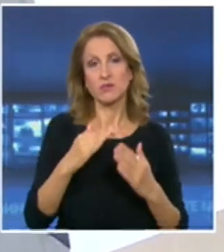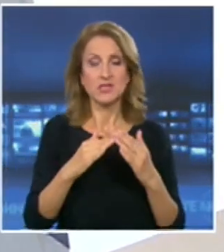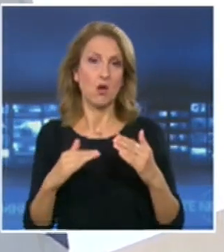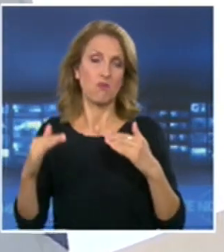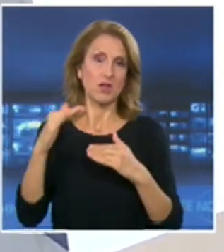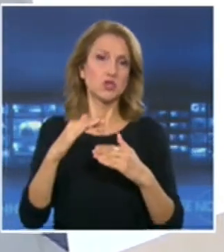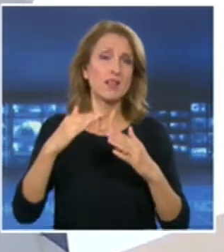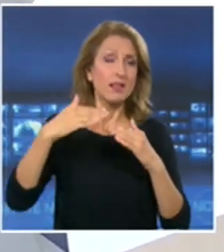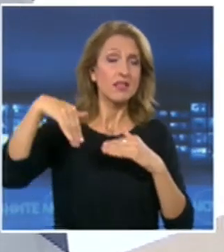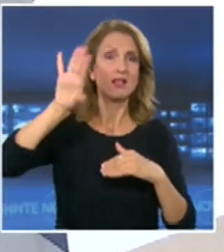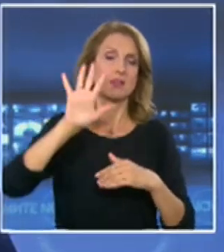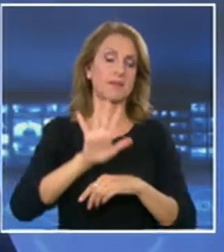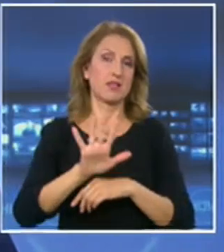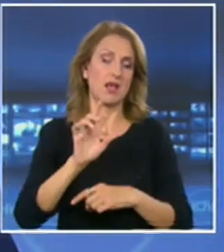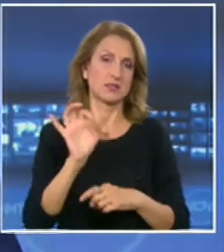от 15%.